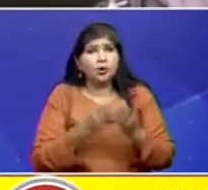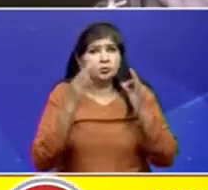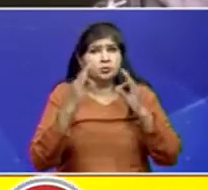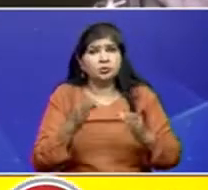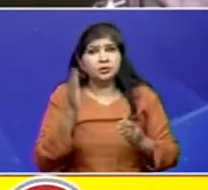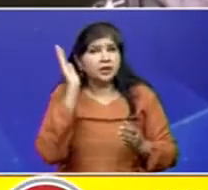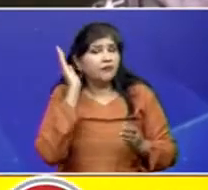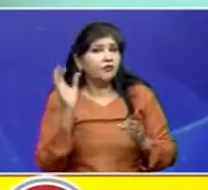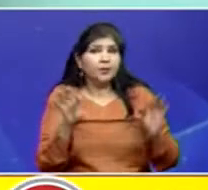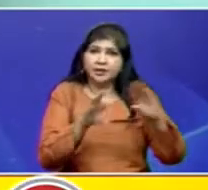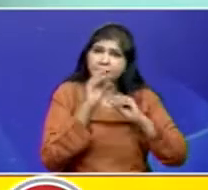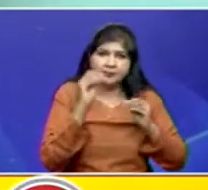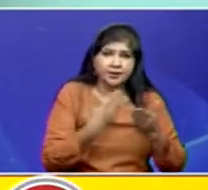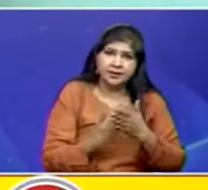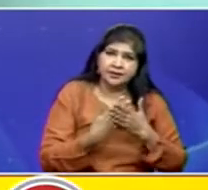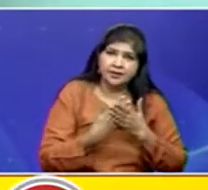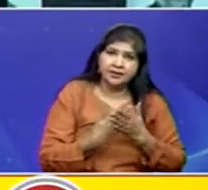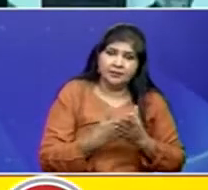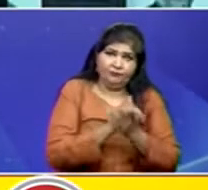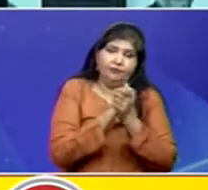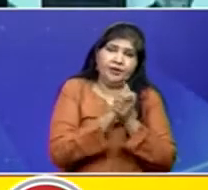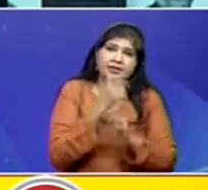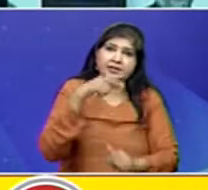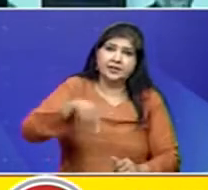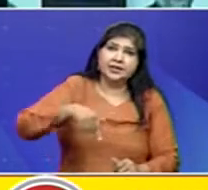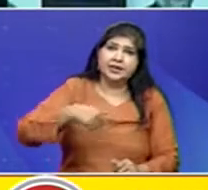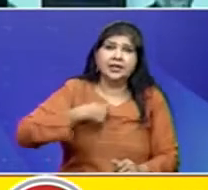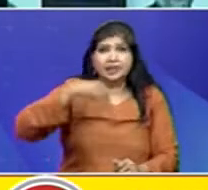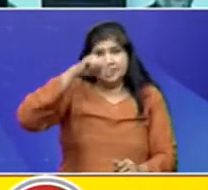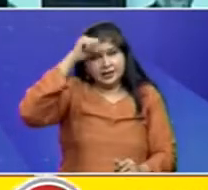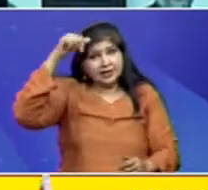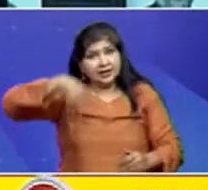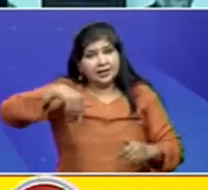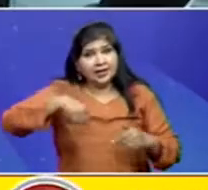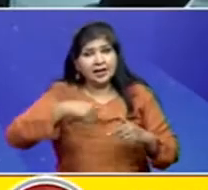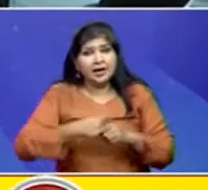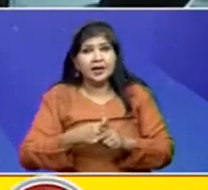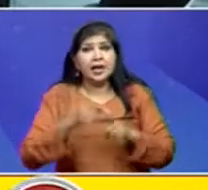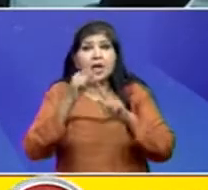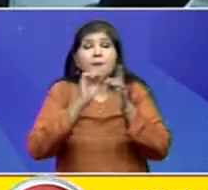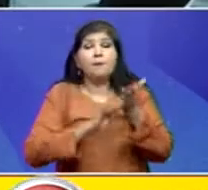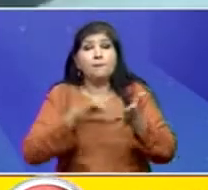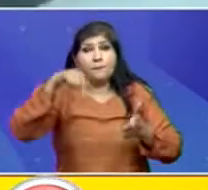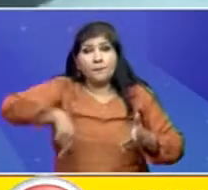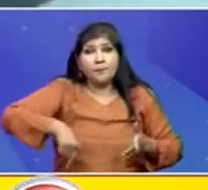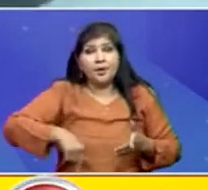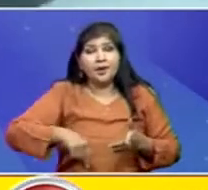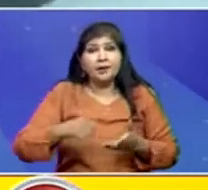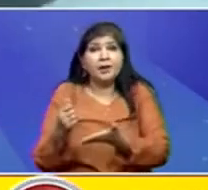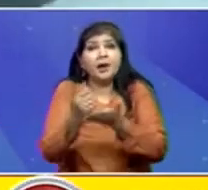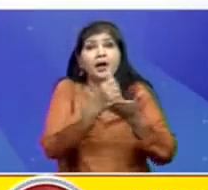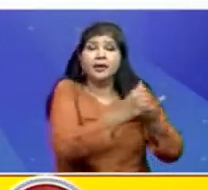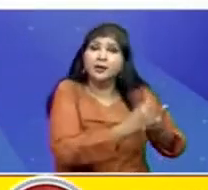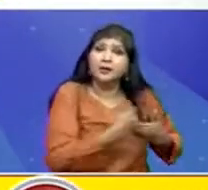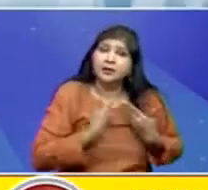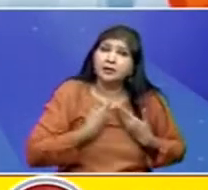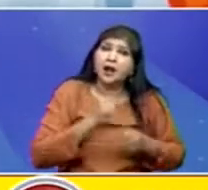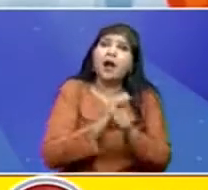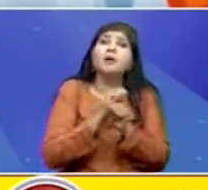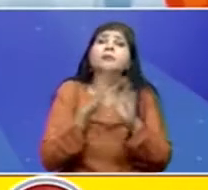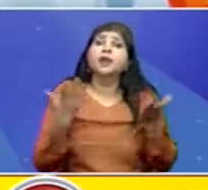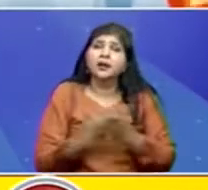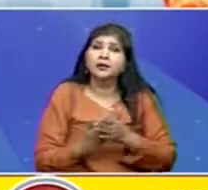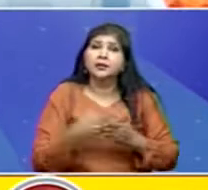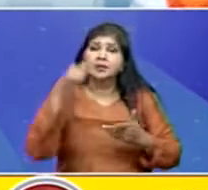जानकरिया है साथियों, देश के प्रधान मंत्रियों के योगदान को याद करने के लिए, आज़ादी के